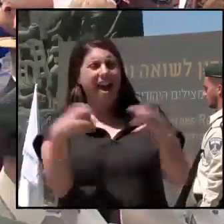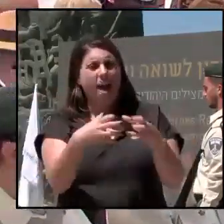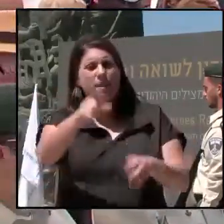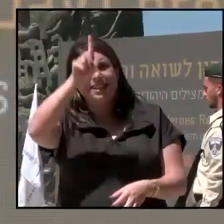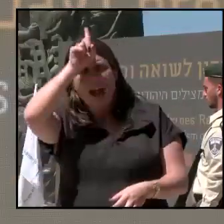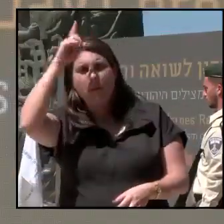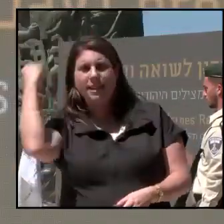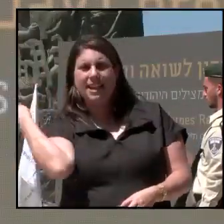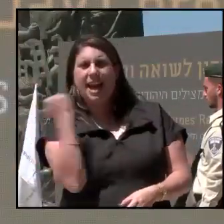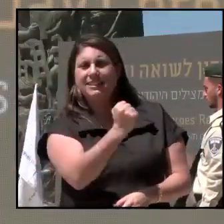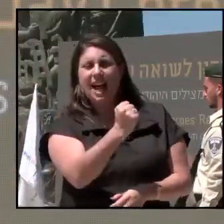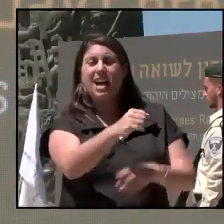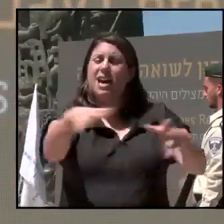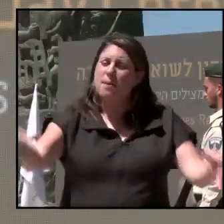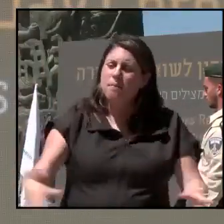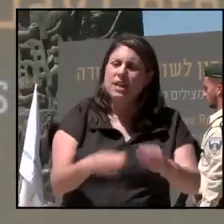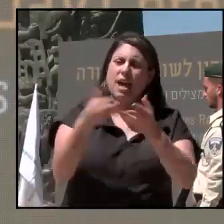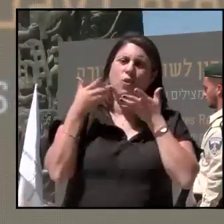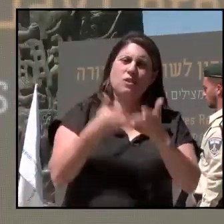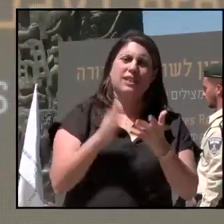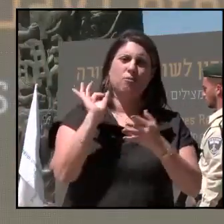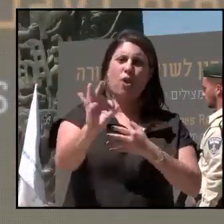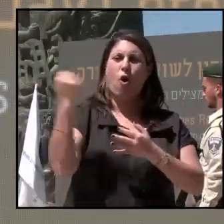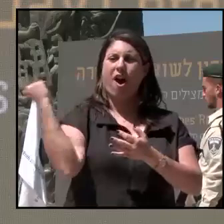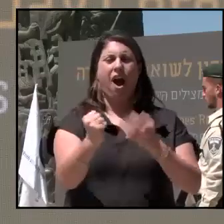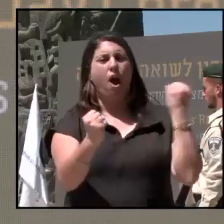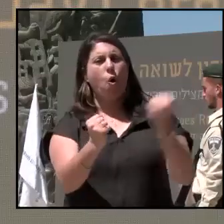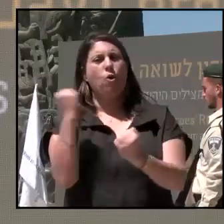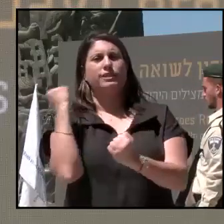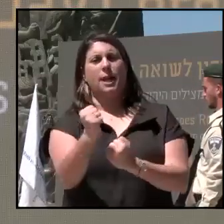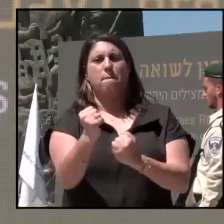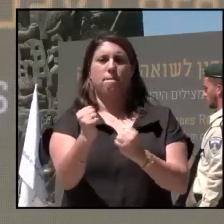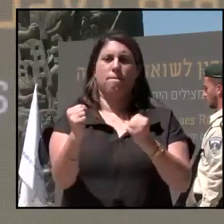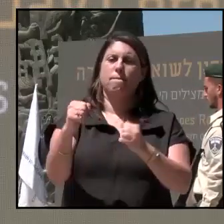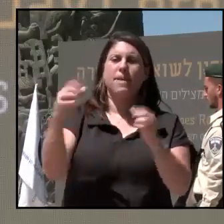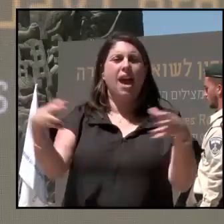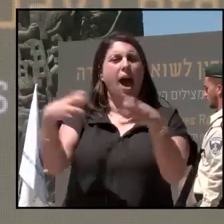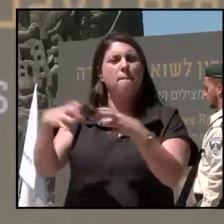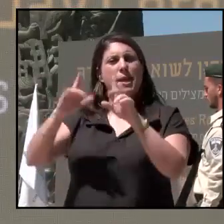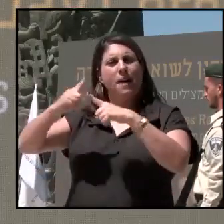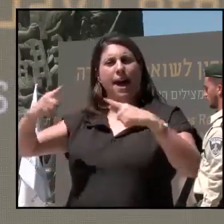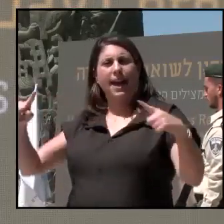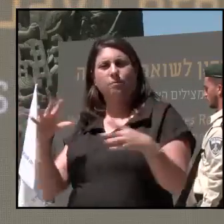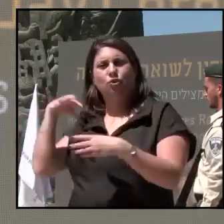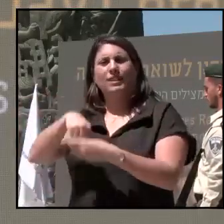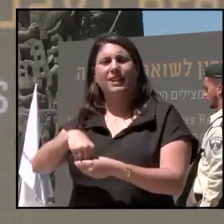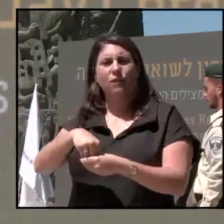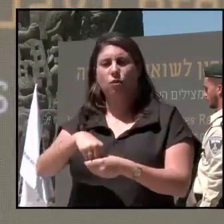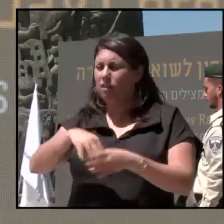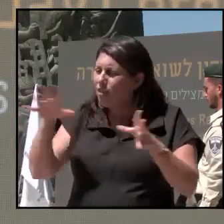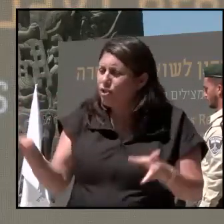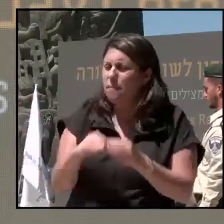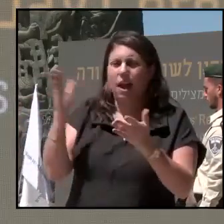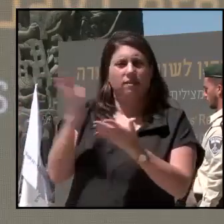הגרמני יחד עם עוזריו הרוצחים משאר העמים, שהיו בעצה